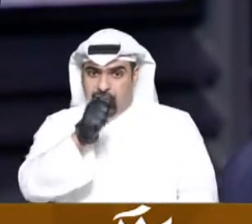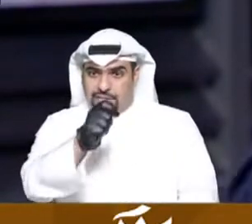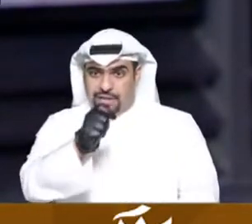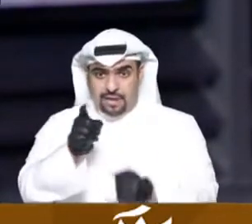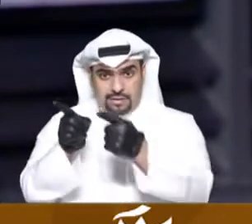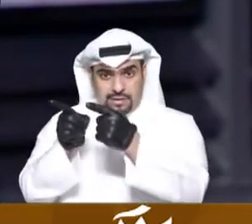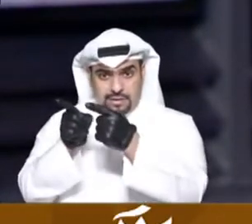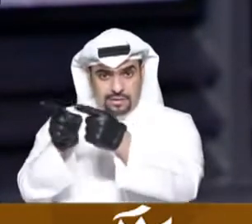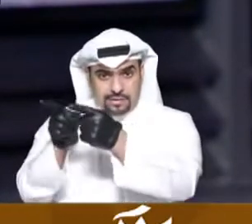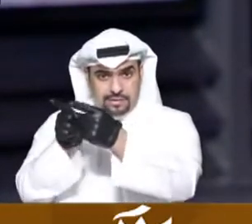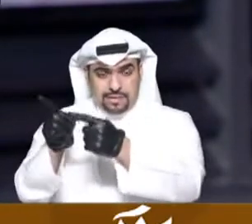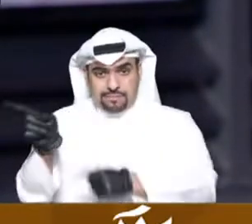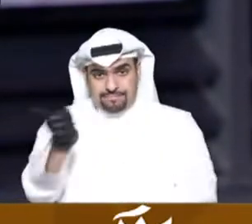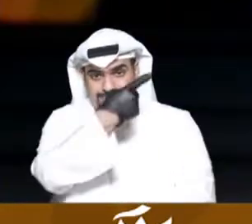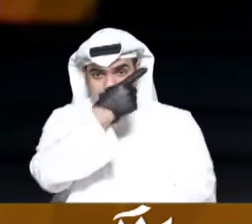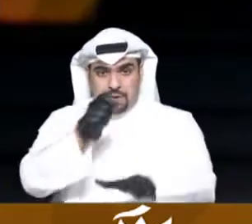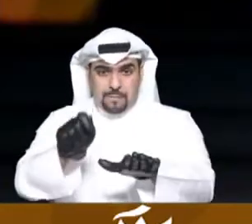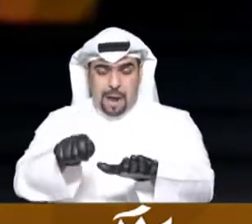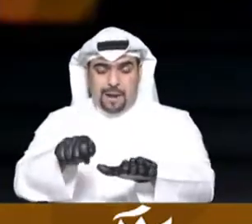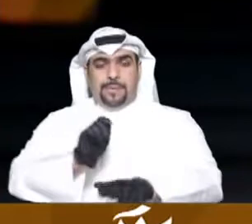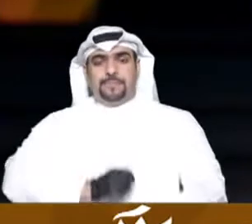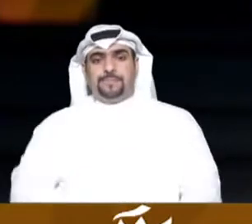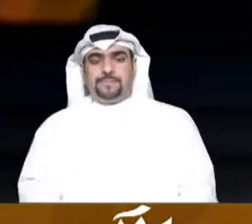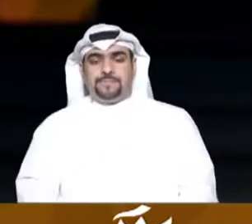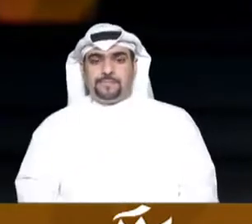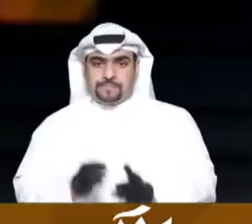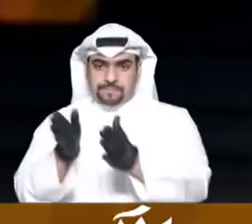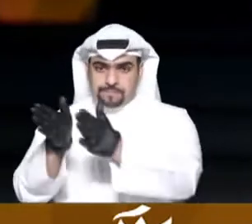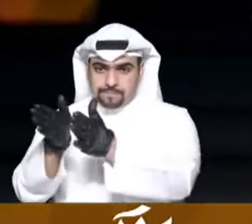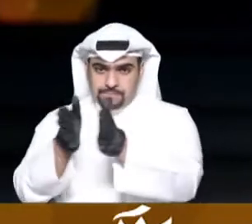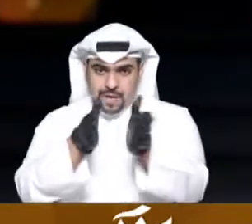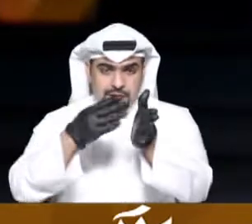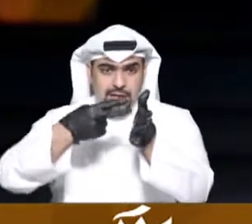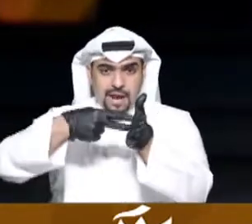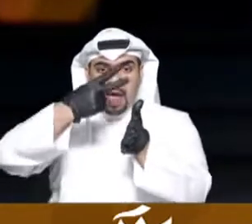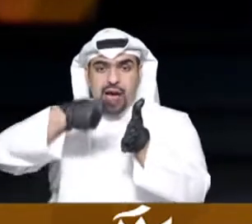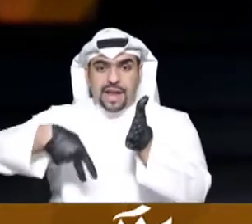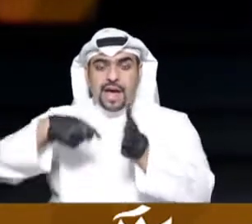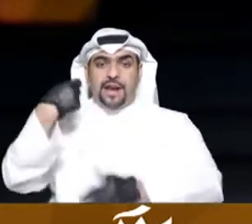تحويلها الى. نعم عقيد ناصر، خلينا ننتقل الى القرار الوزاري رقم